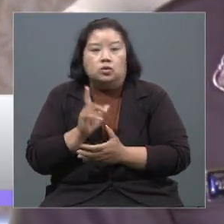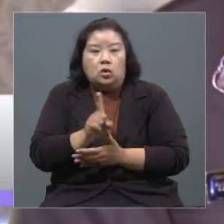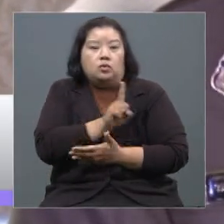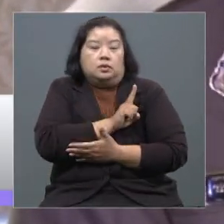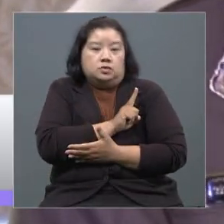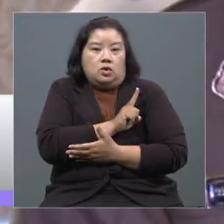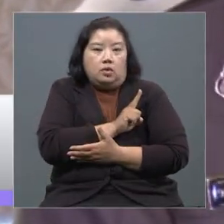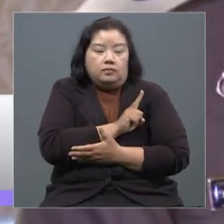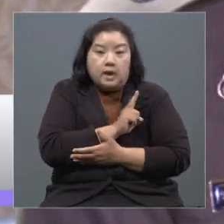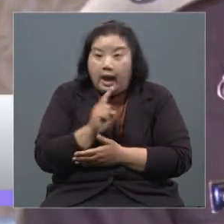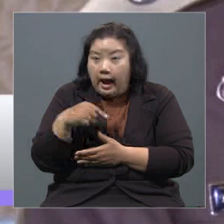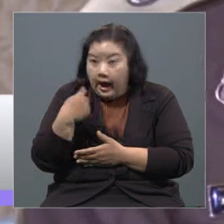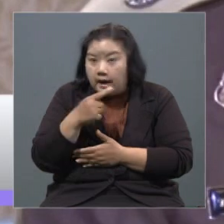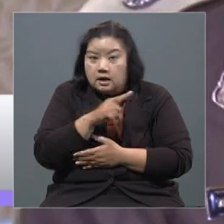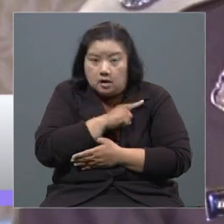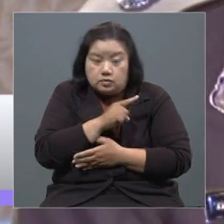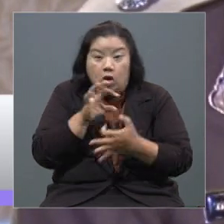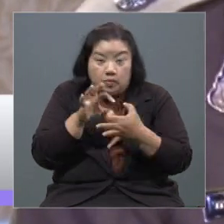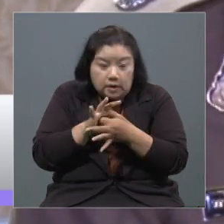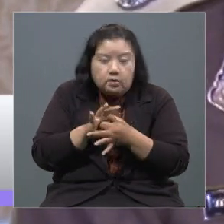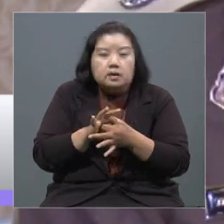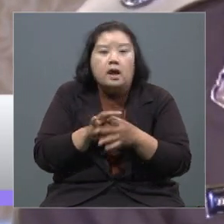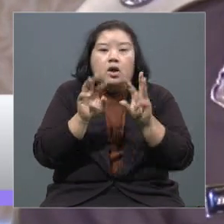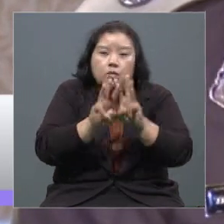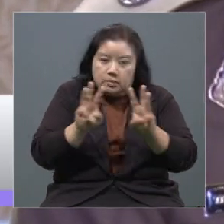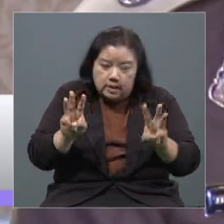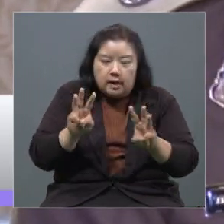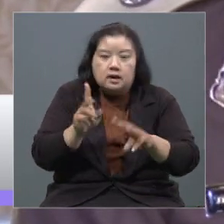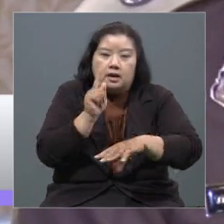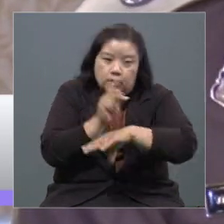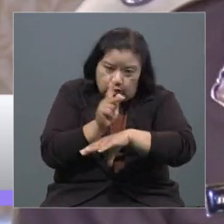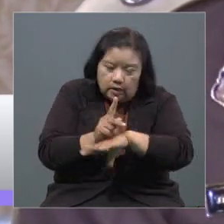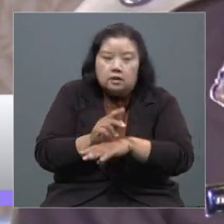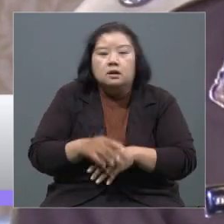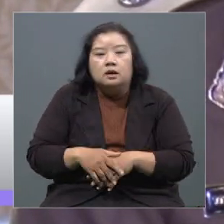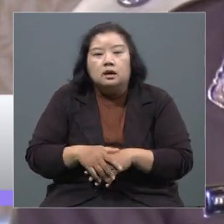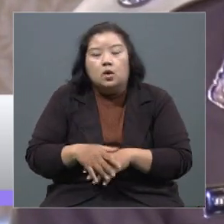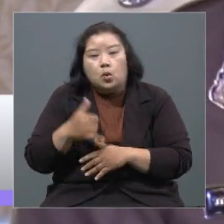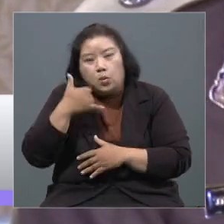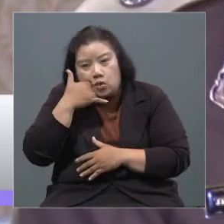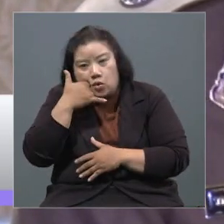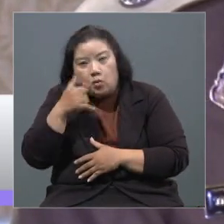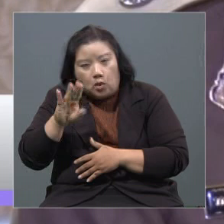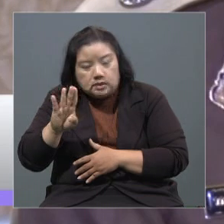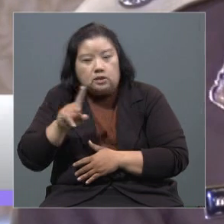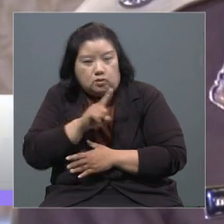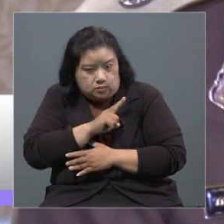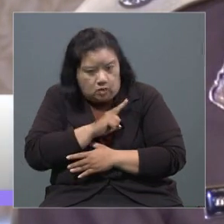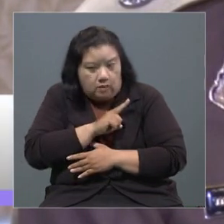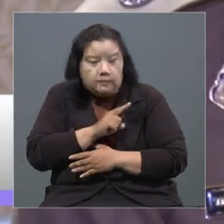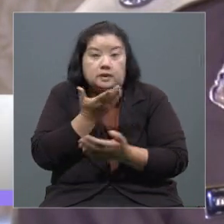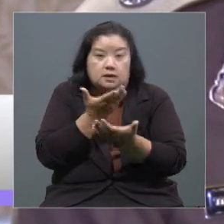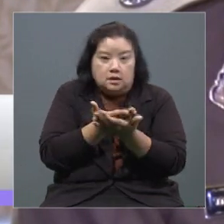ชอบผู้ให้บริการสื่อสังคมออนไลน์ผู้ให้บริการโทรคมนาคมและให้ผู้บริการทางด้านการ